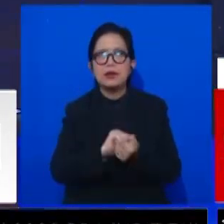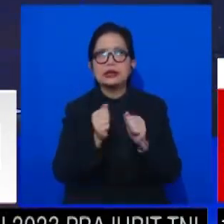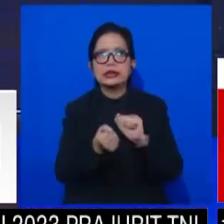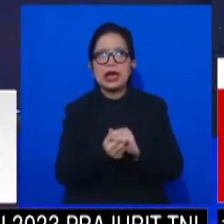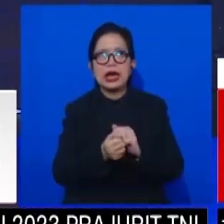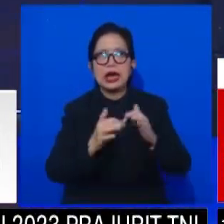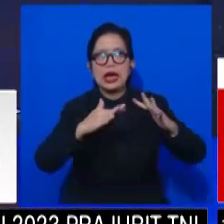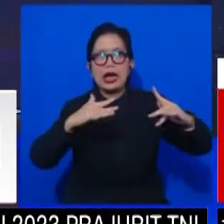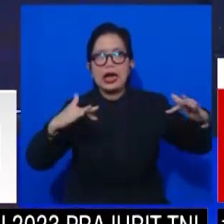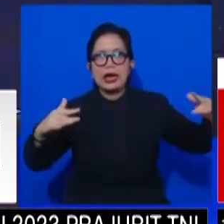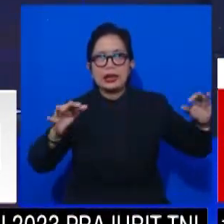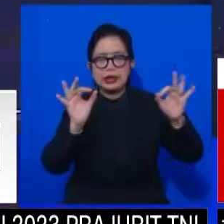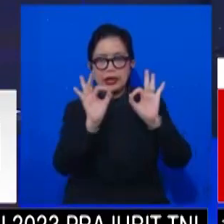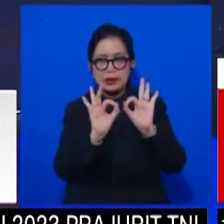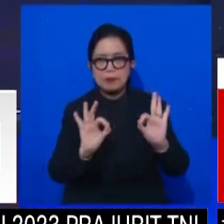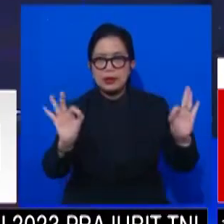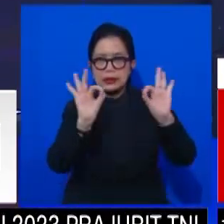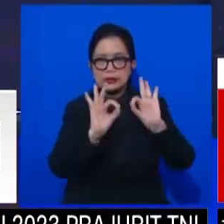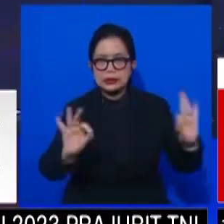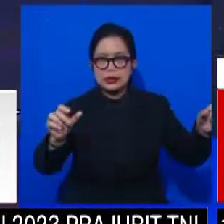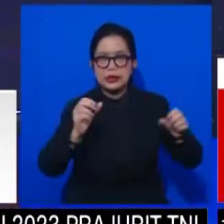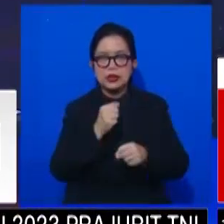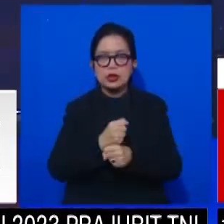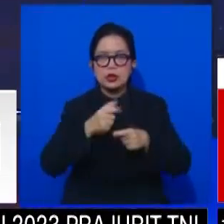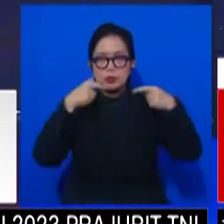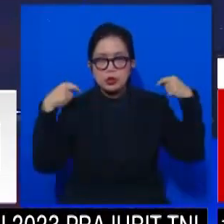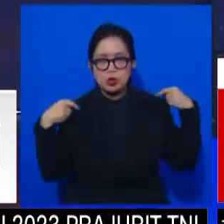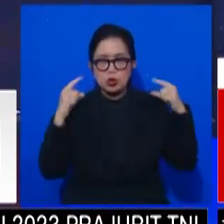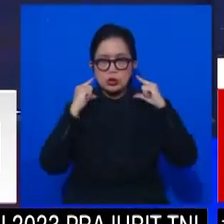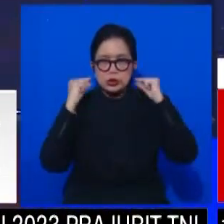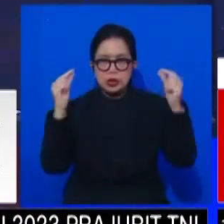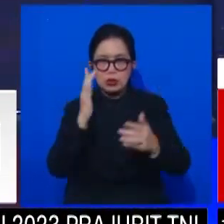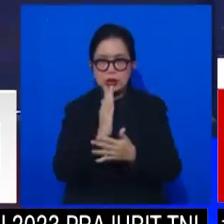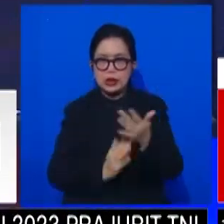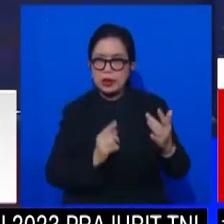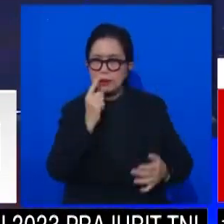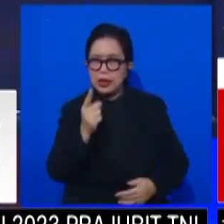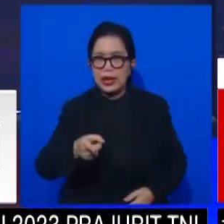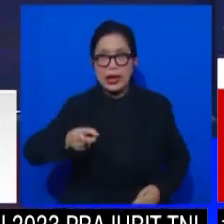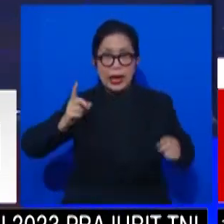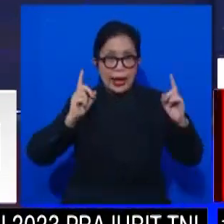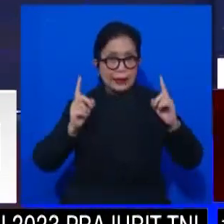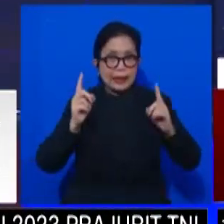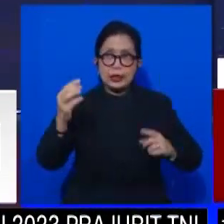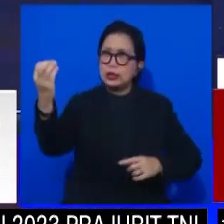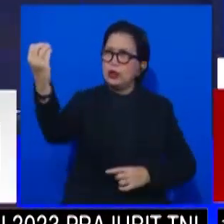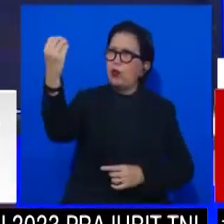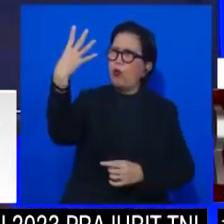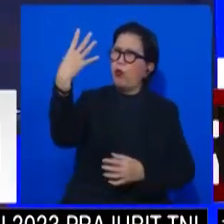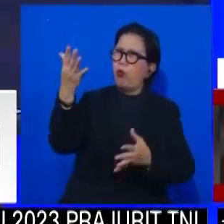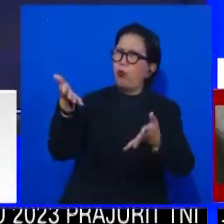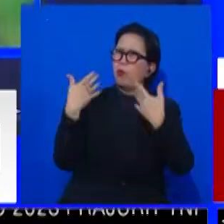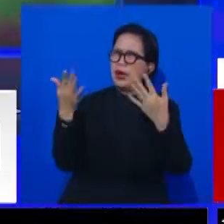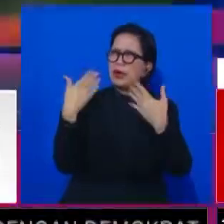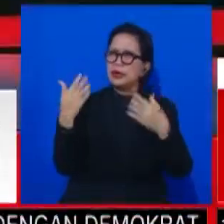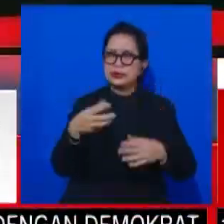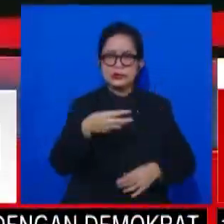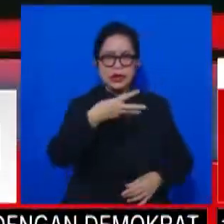bersih. Gubernur Jawa Tengah meminta semua pihak siaga menghadapi kemarau panjang akibat efek fenomena El Nino.